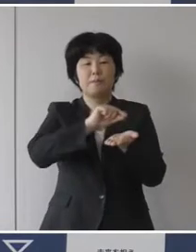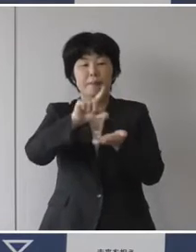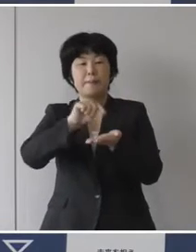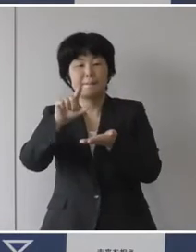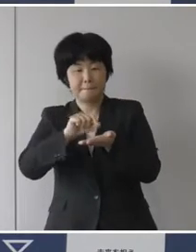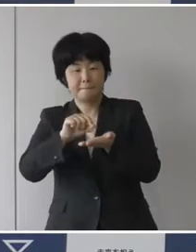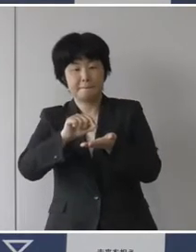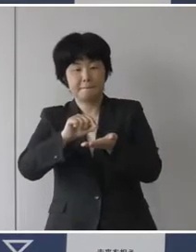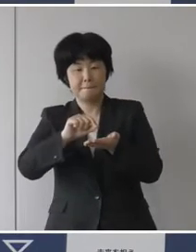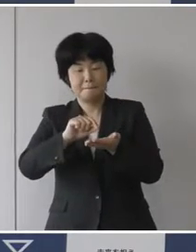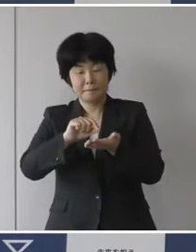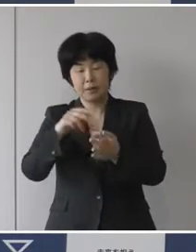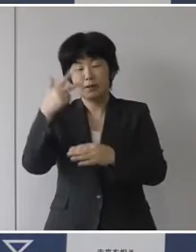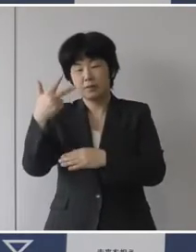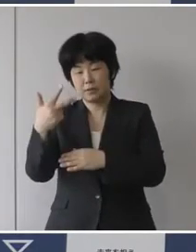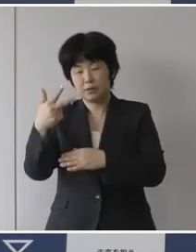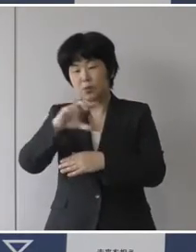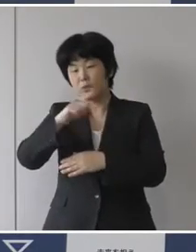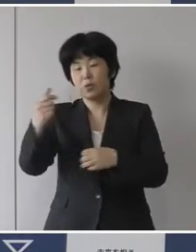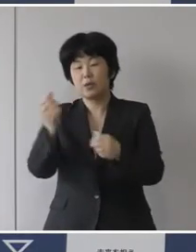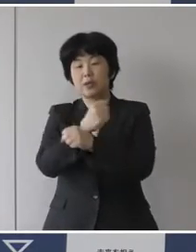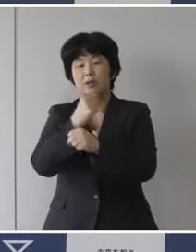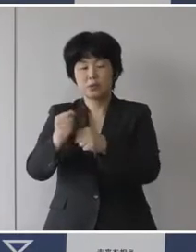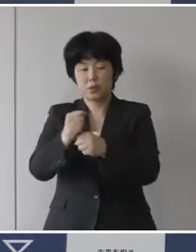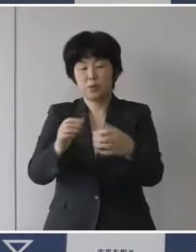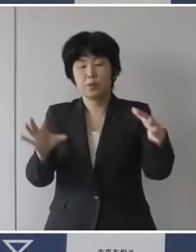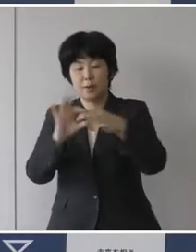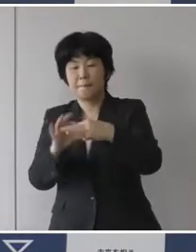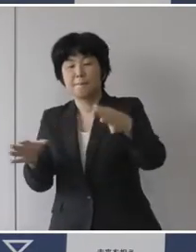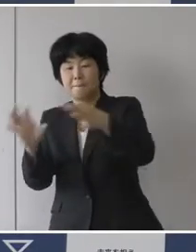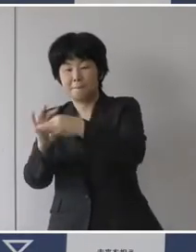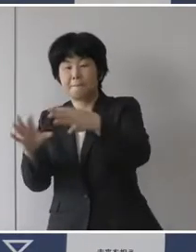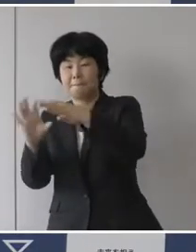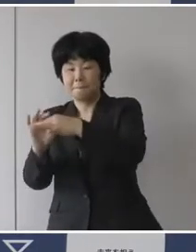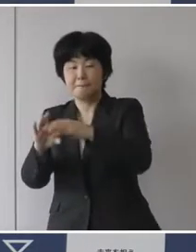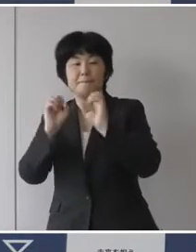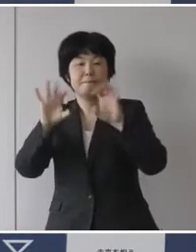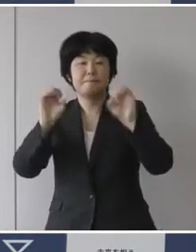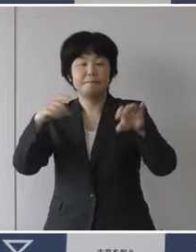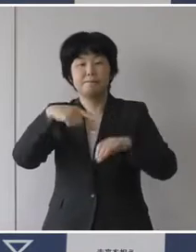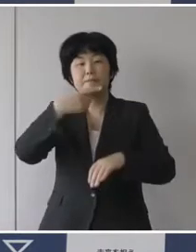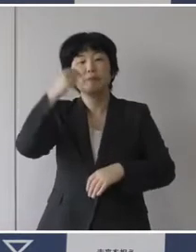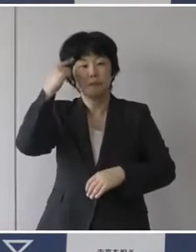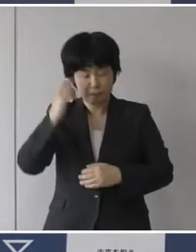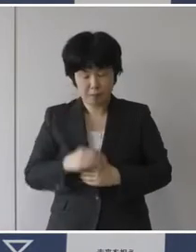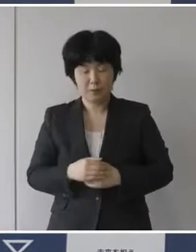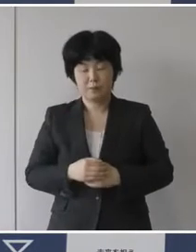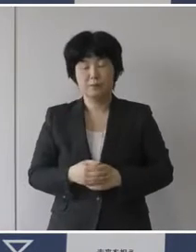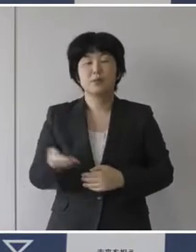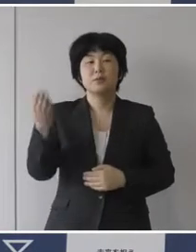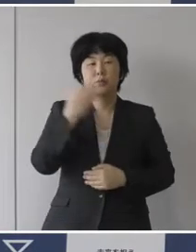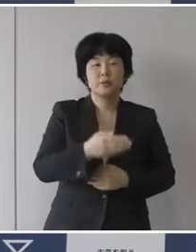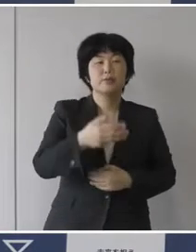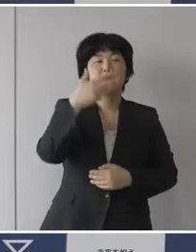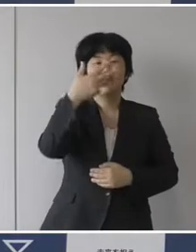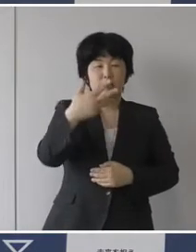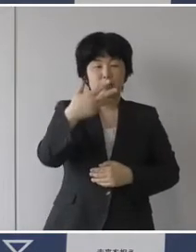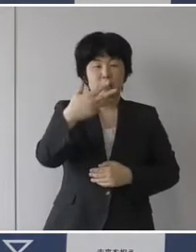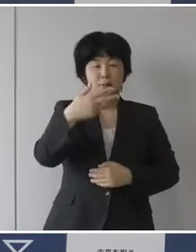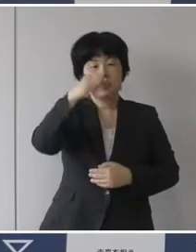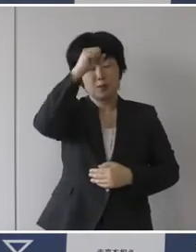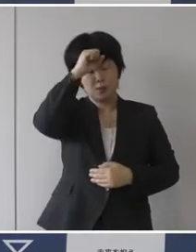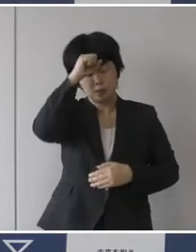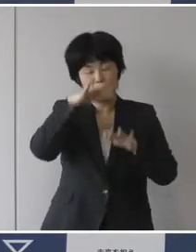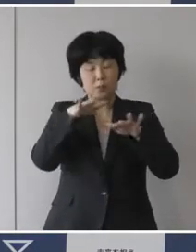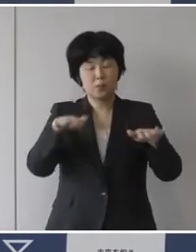して、大いに発信をしていきたいと思っております。 続きまして、各8、幼児保育室つくしが